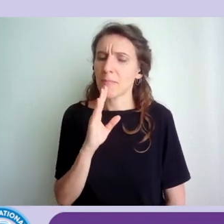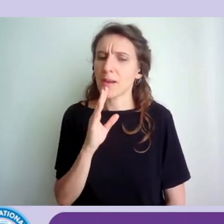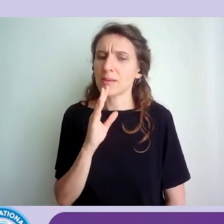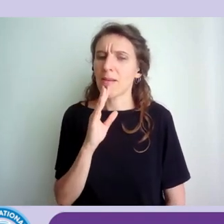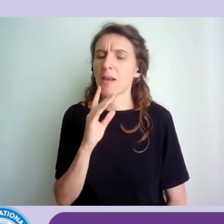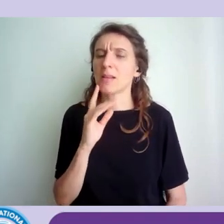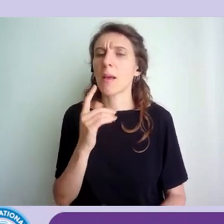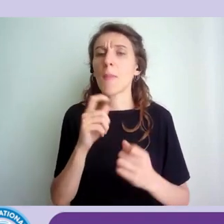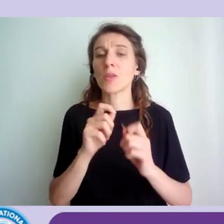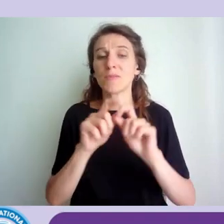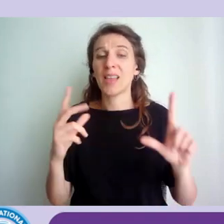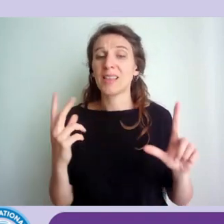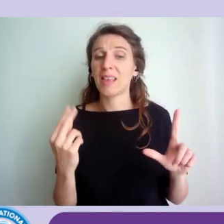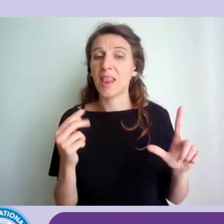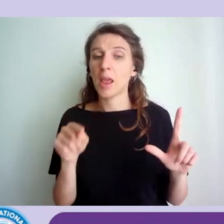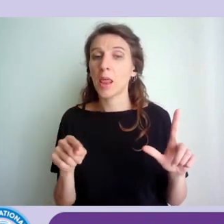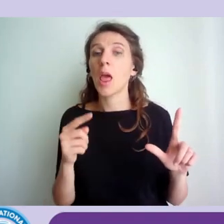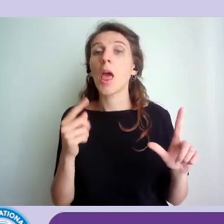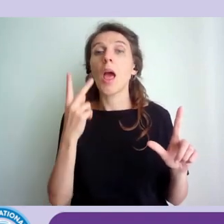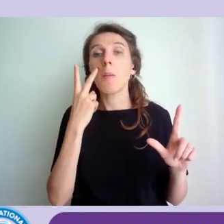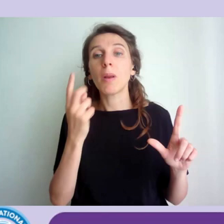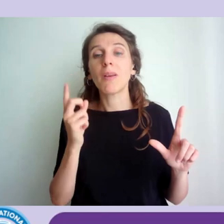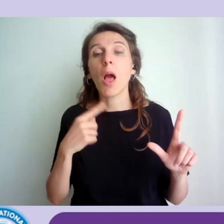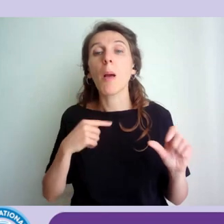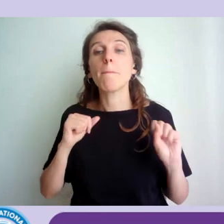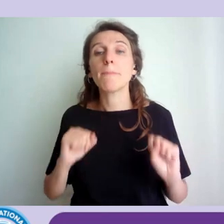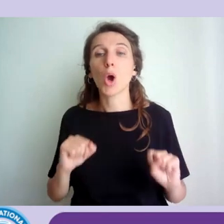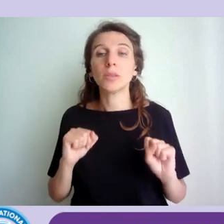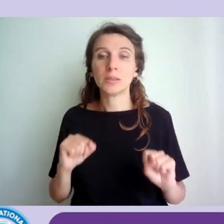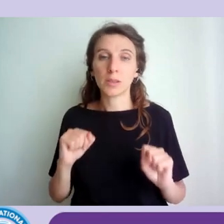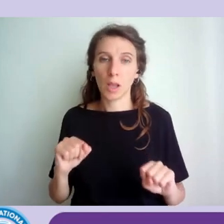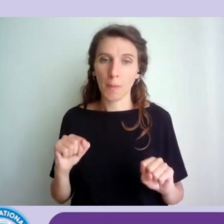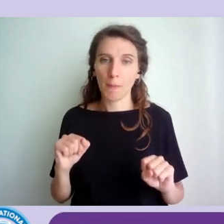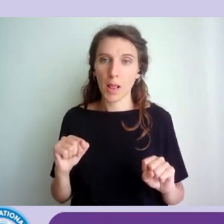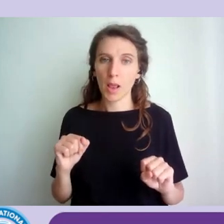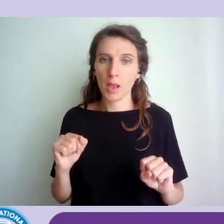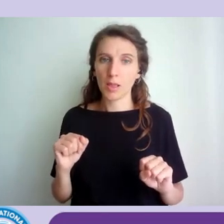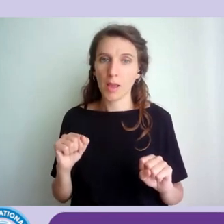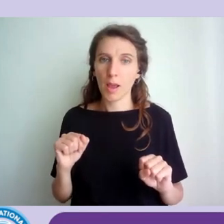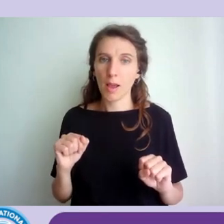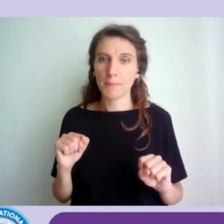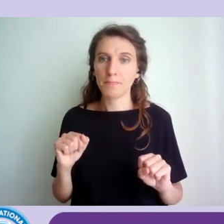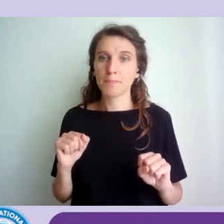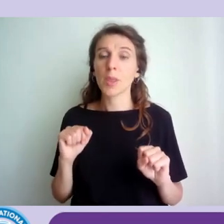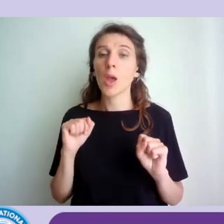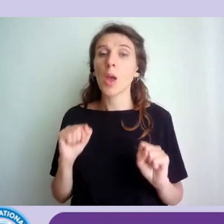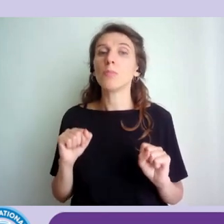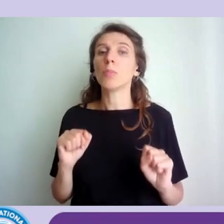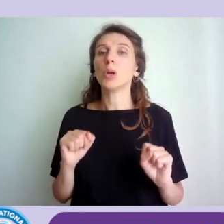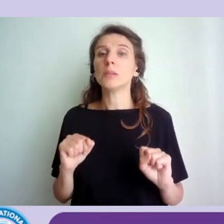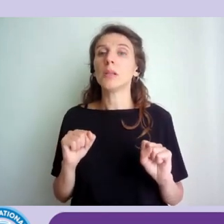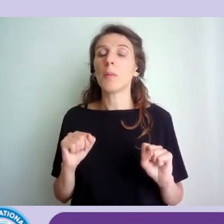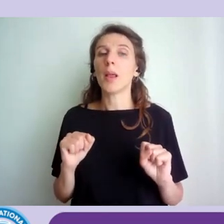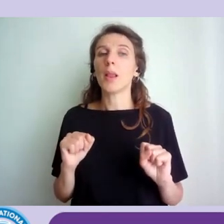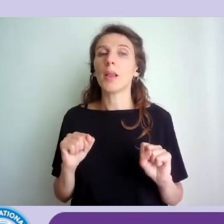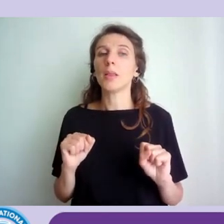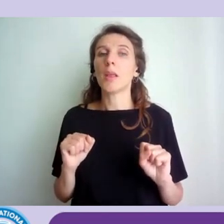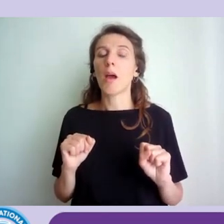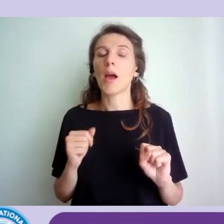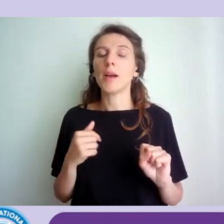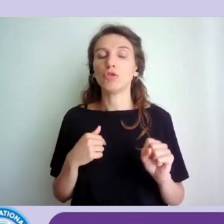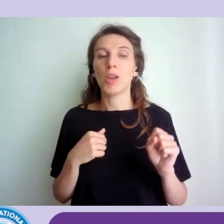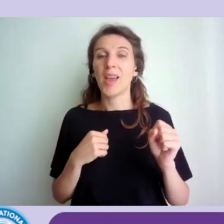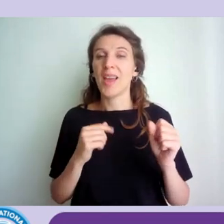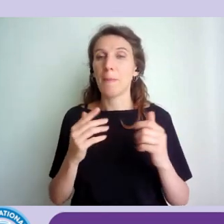dire prevedono la possibilità di navigare Eh distinguendo fra vari elementi